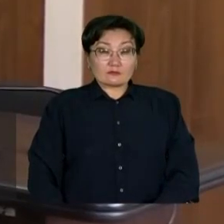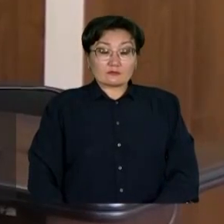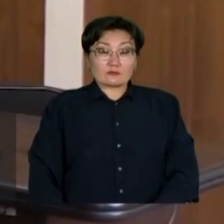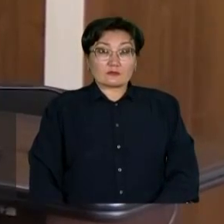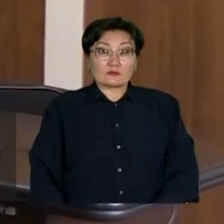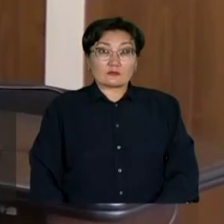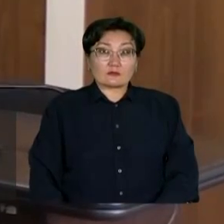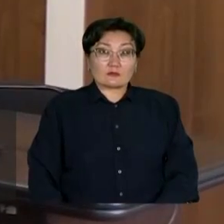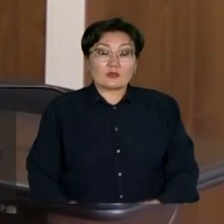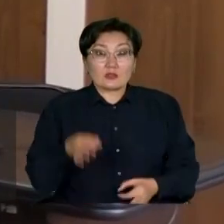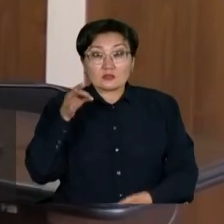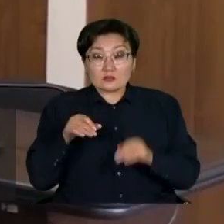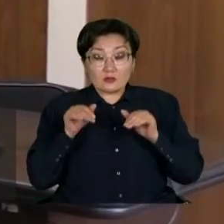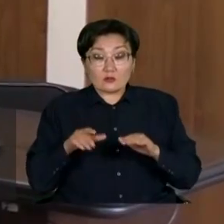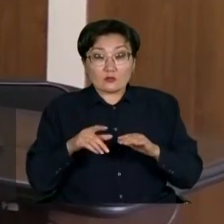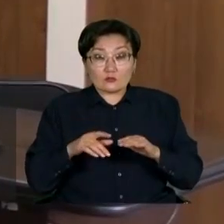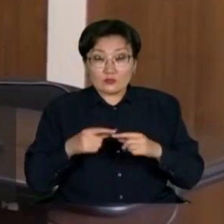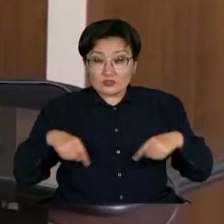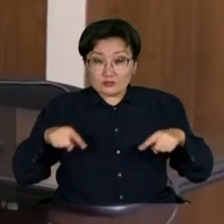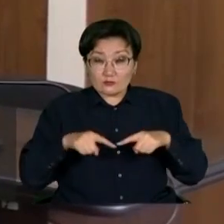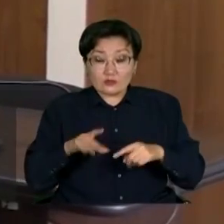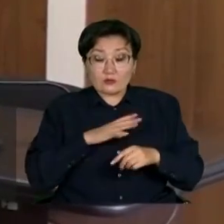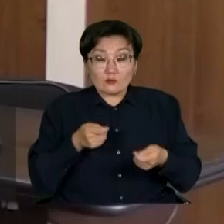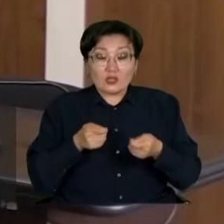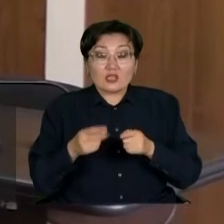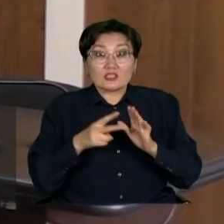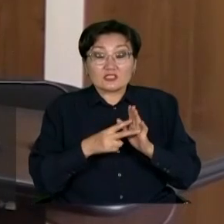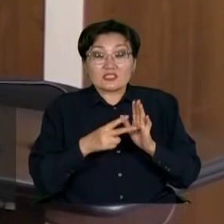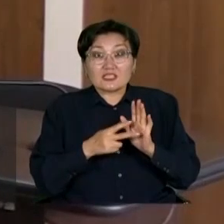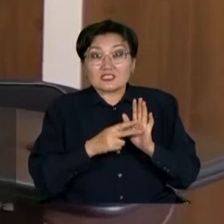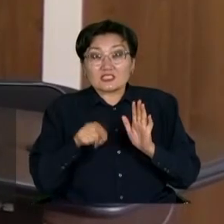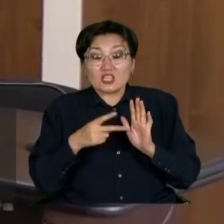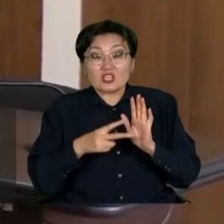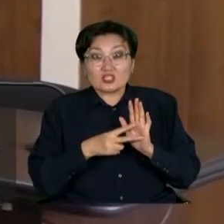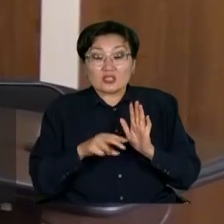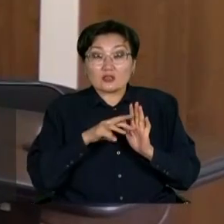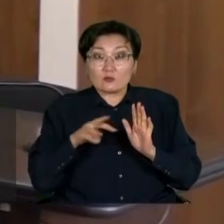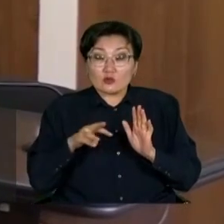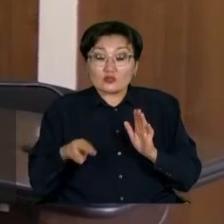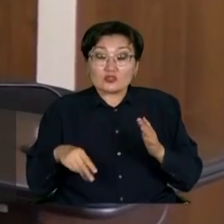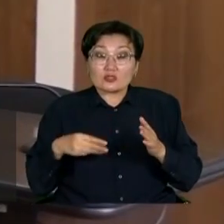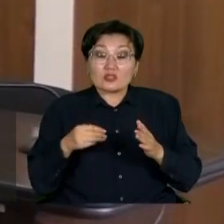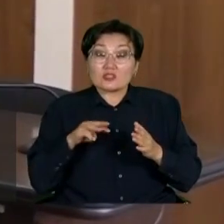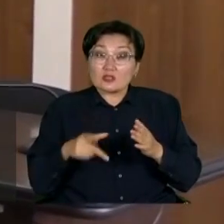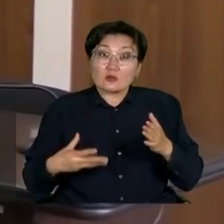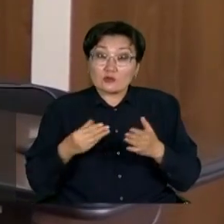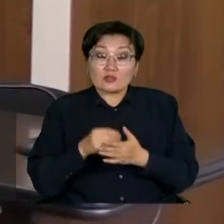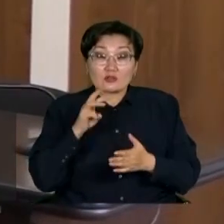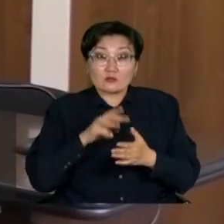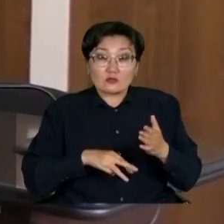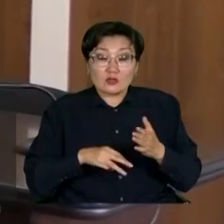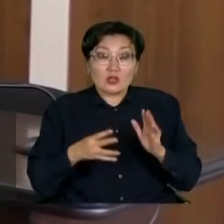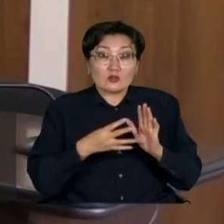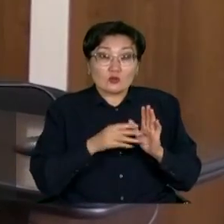Сот үкімімен бөлімнің бұрынғы басшысы 8-7 миллион теңгеге айыппұл төлеуге, травматолық 9 миллион теңге